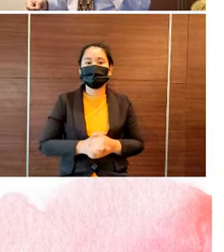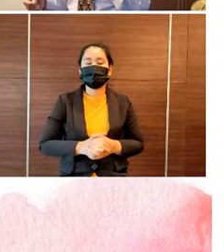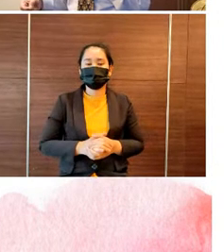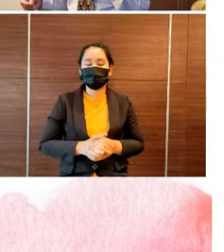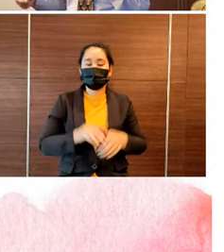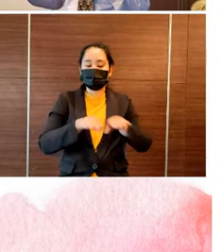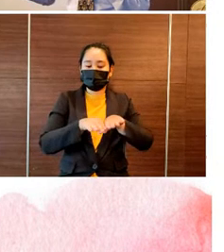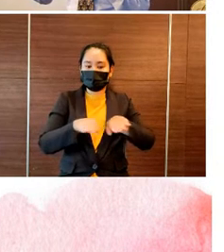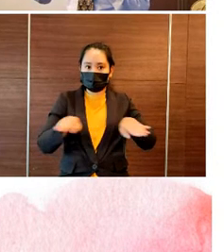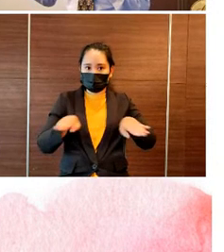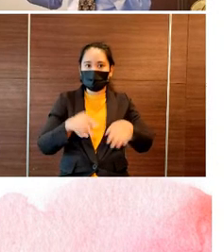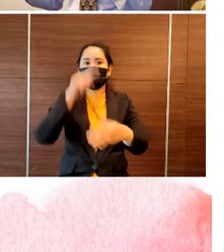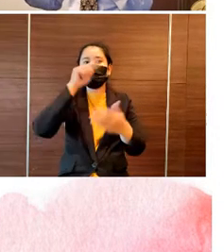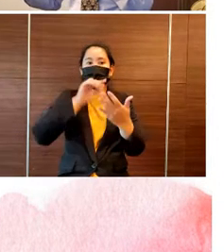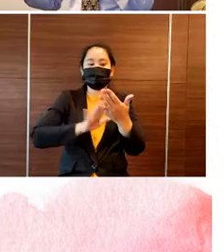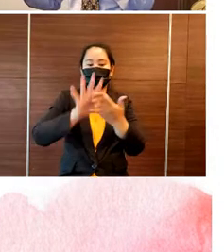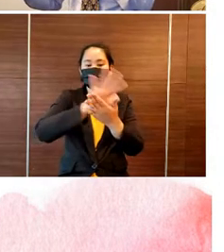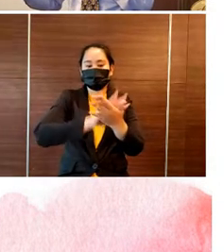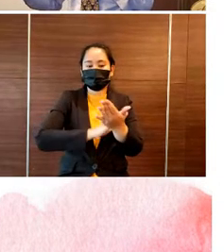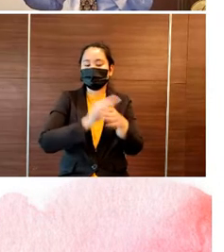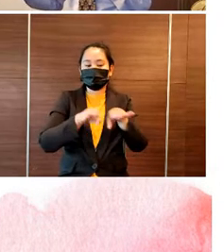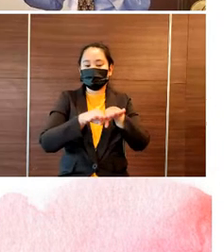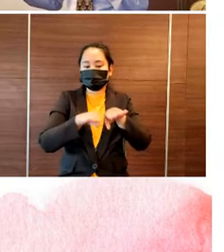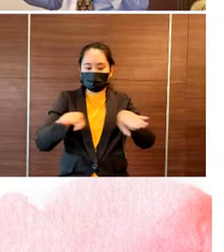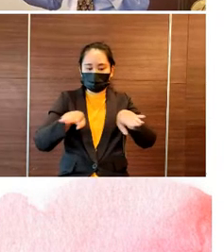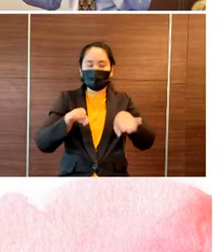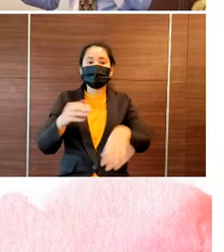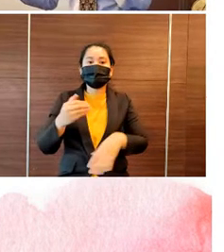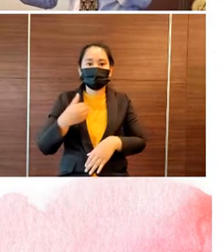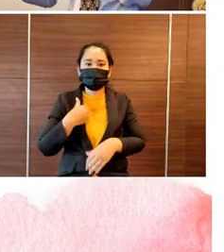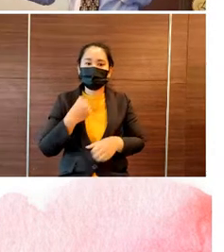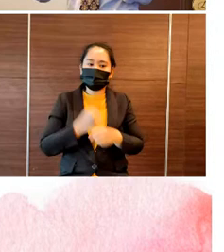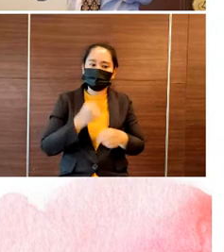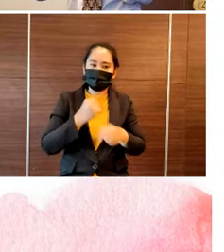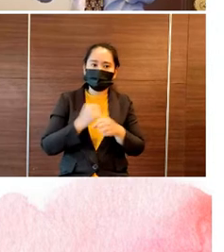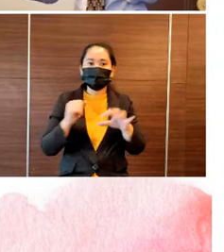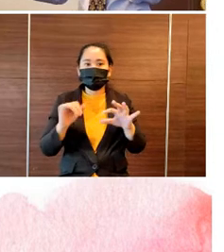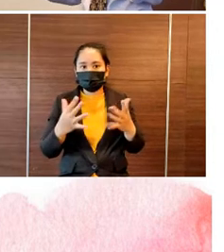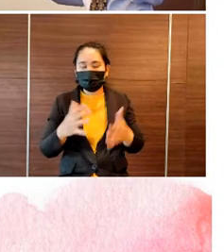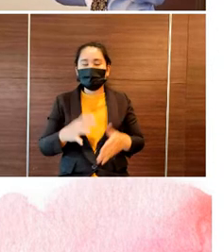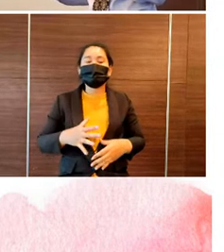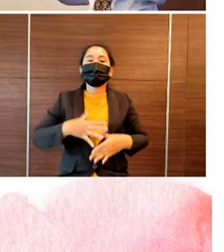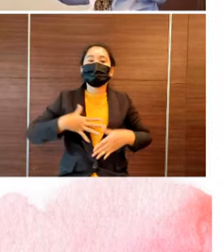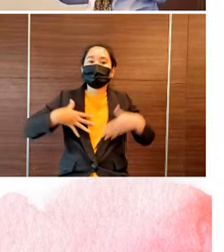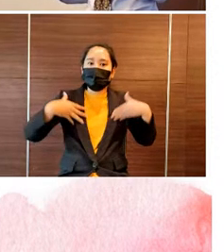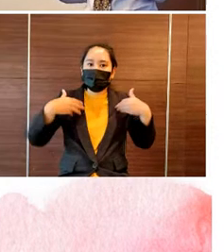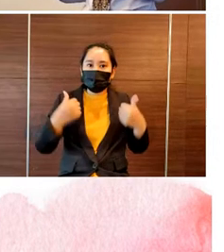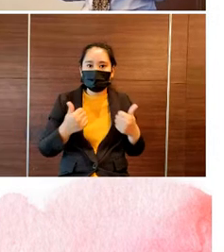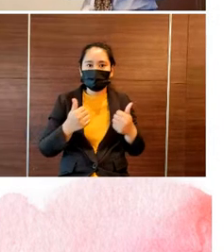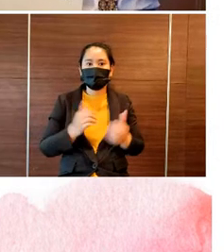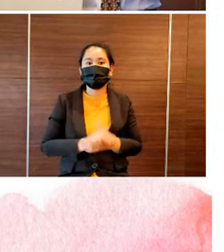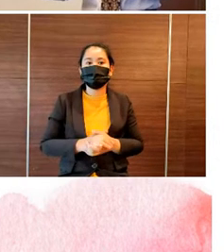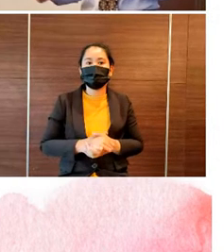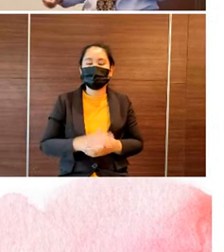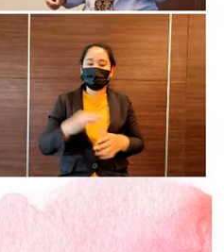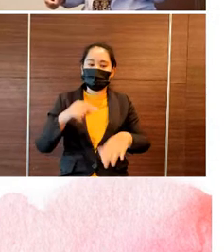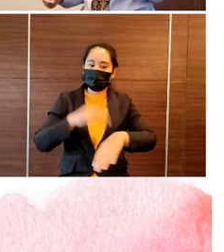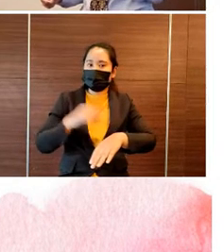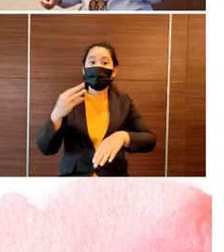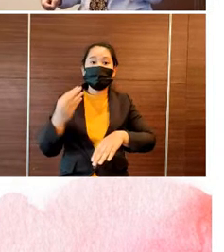นะประเทศไทยมีมาตรฐานเยอะเลยนะครับนะส่วนจะทำหรือไม่ทำอีกเรื่องหนึ่งสะดวกรวด